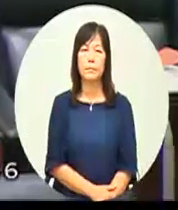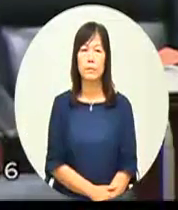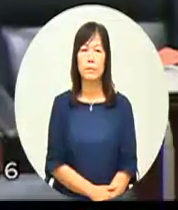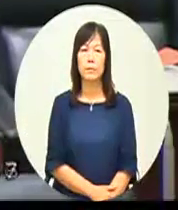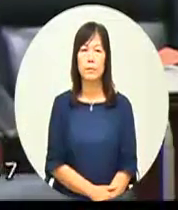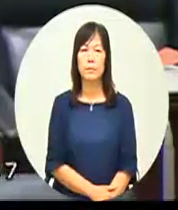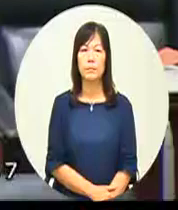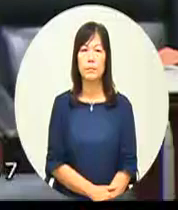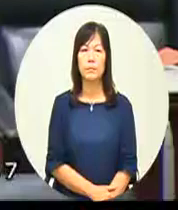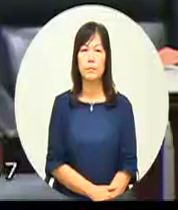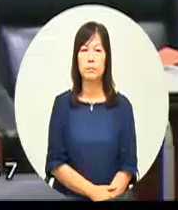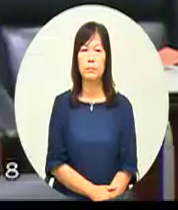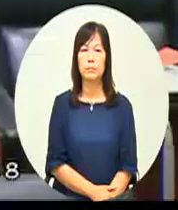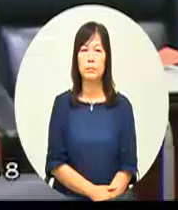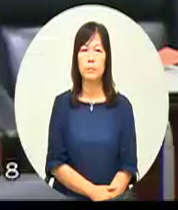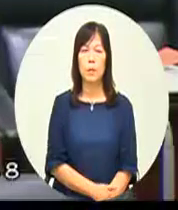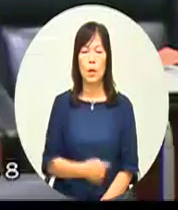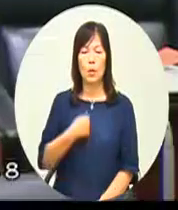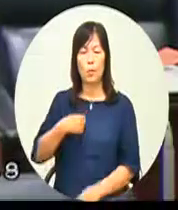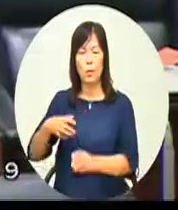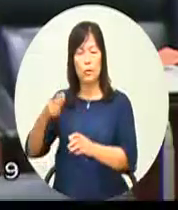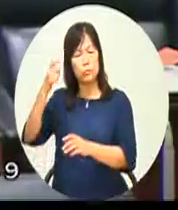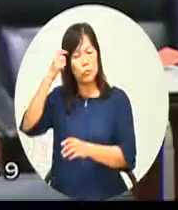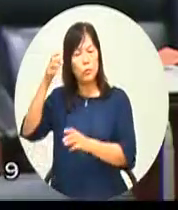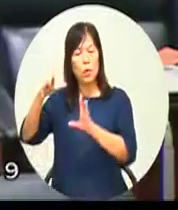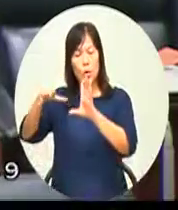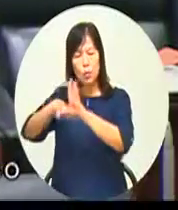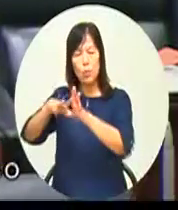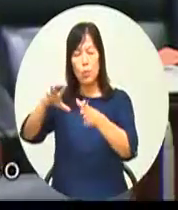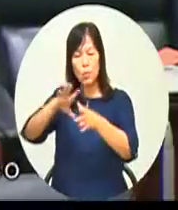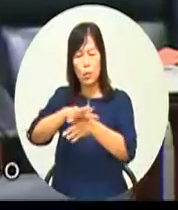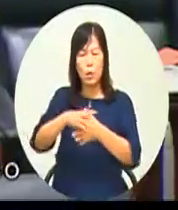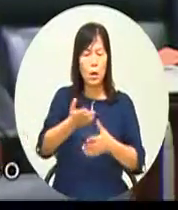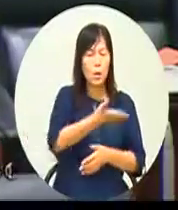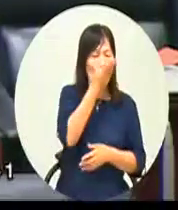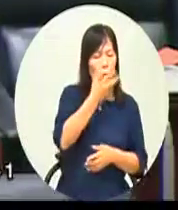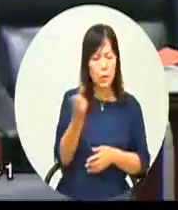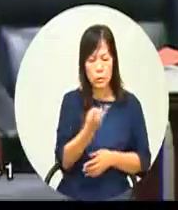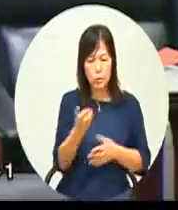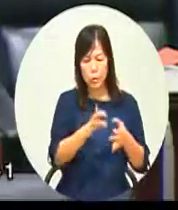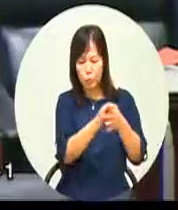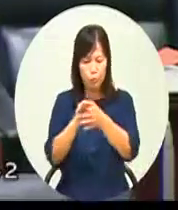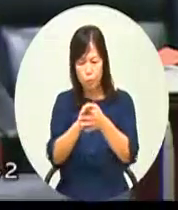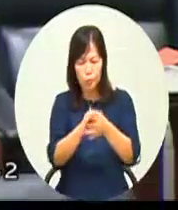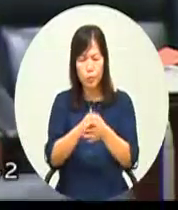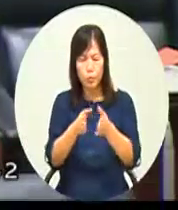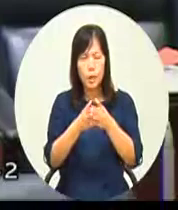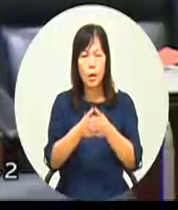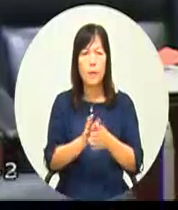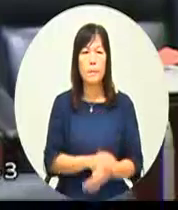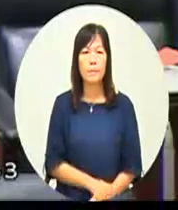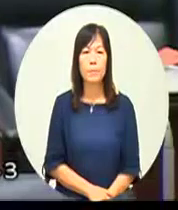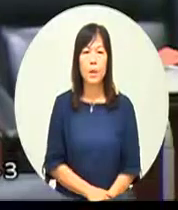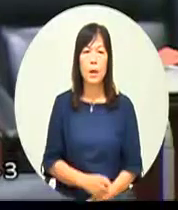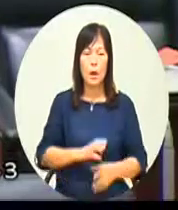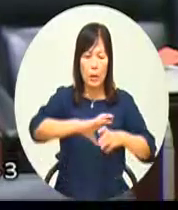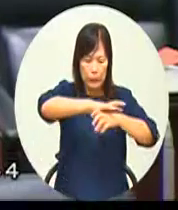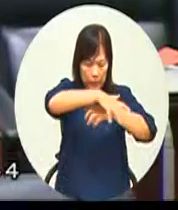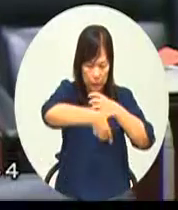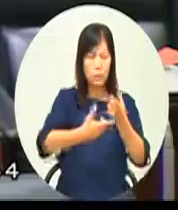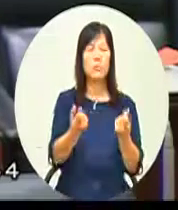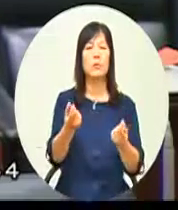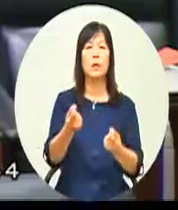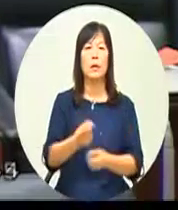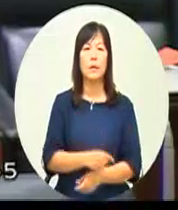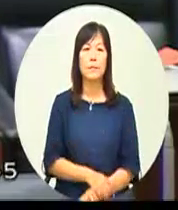本席哦认为说哦，文化跟观光哦本来就是要结合在一起，也是绑在一起，世界各地哦都一样。